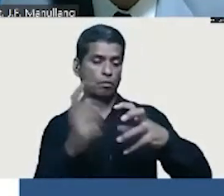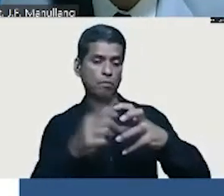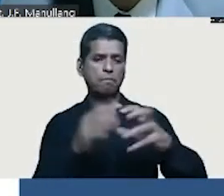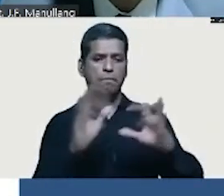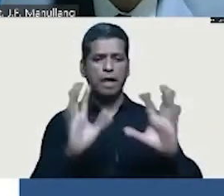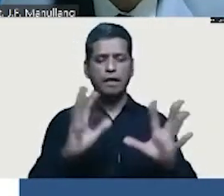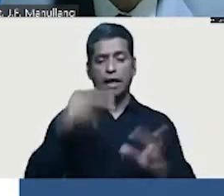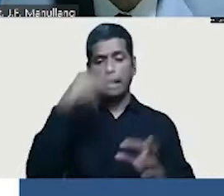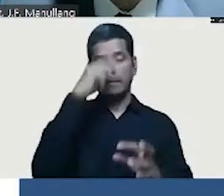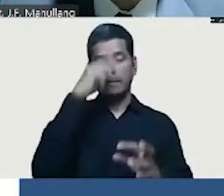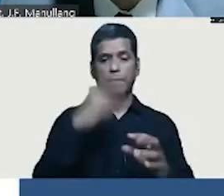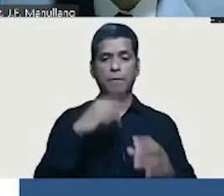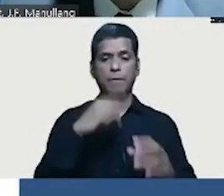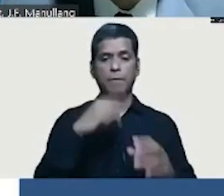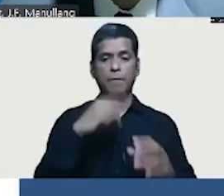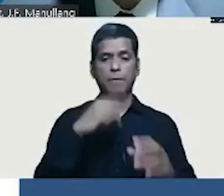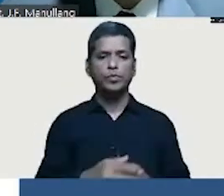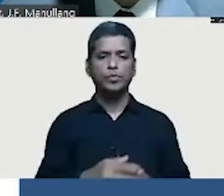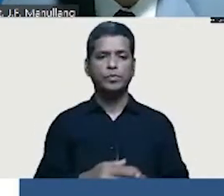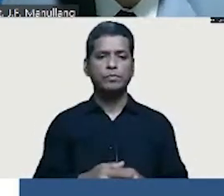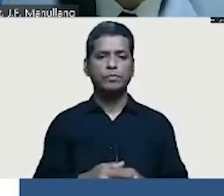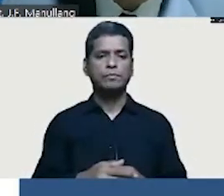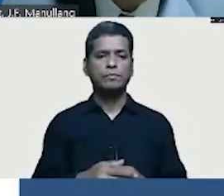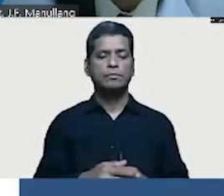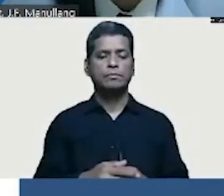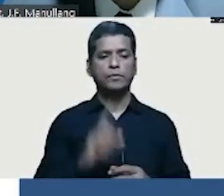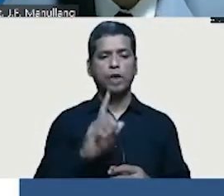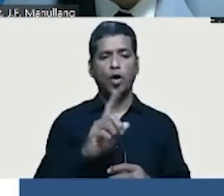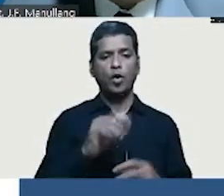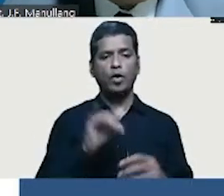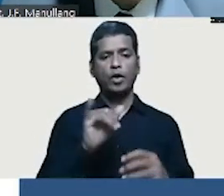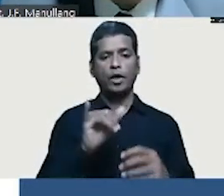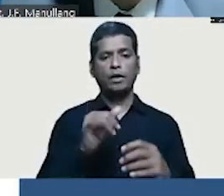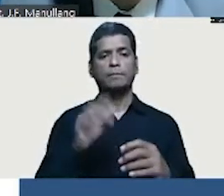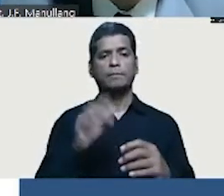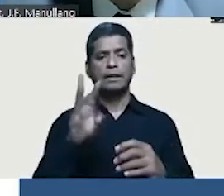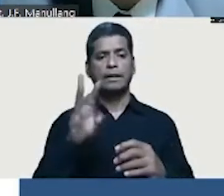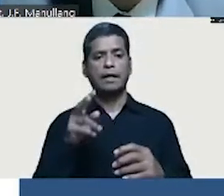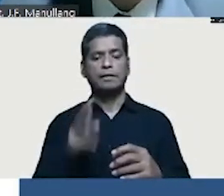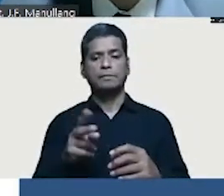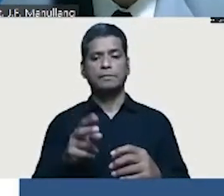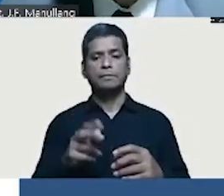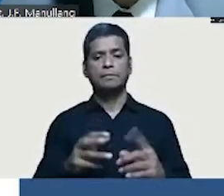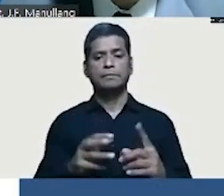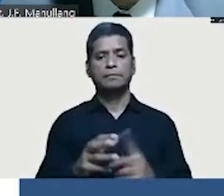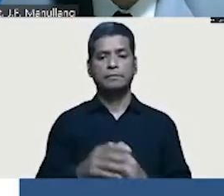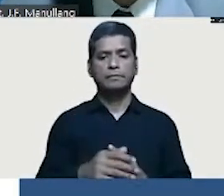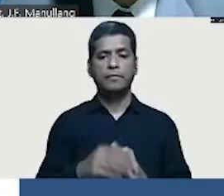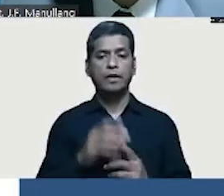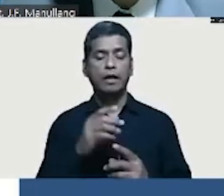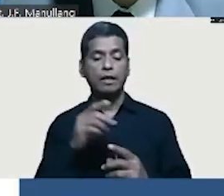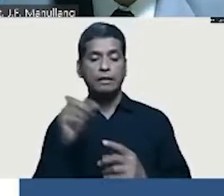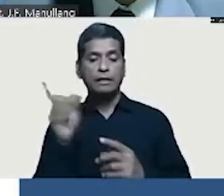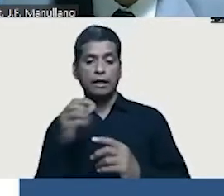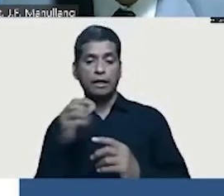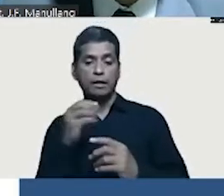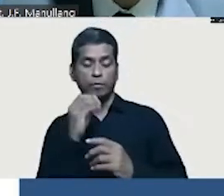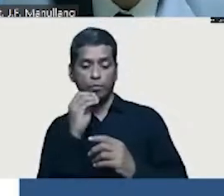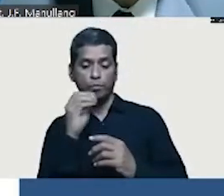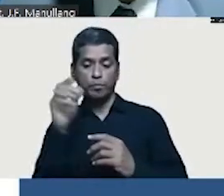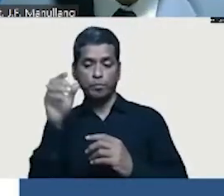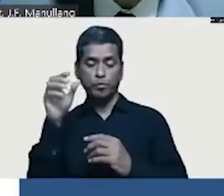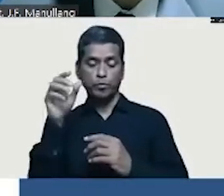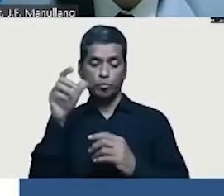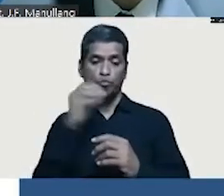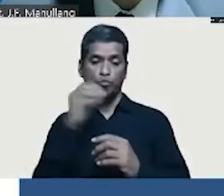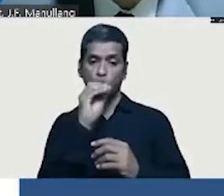Bypass 16 dari mulut naga dari mulut nabi palsu itu binatang itu keluar jika roh